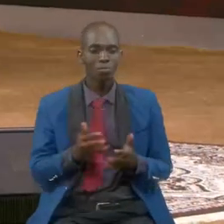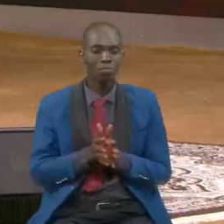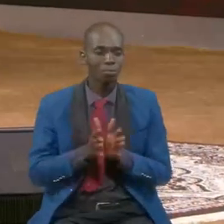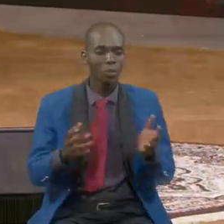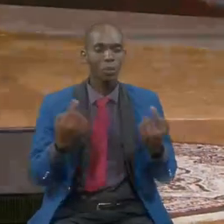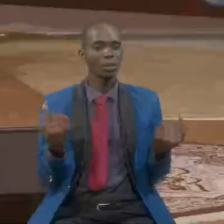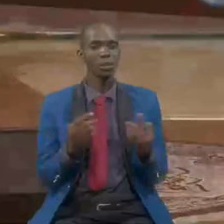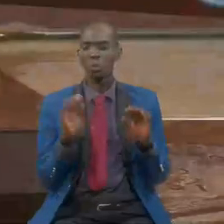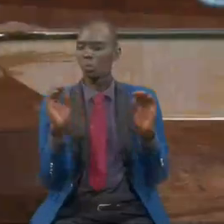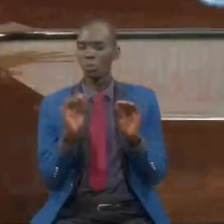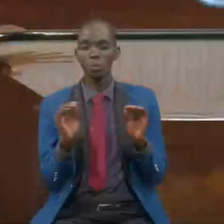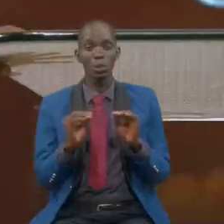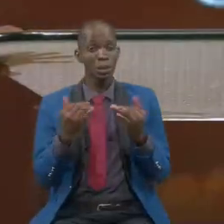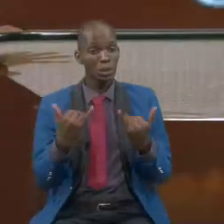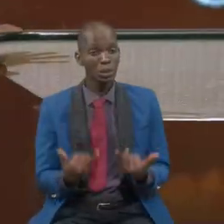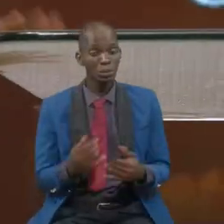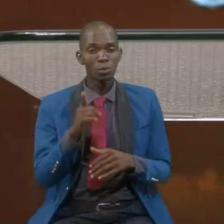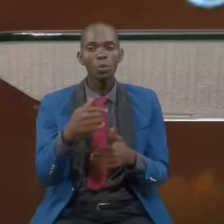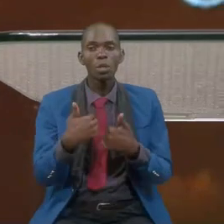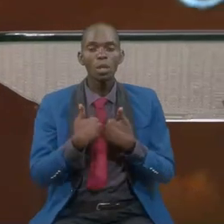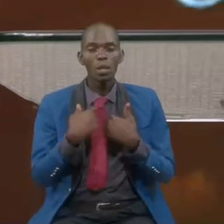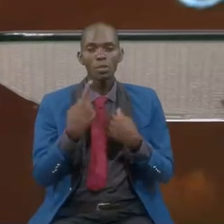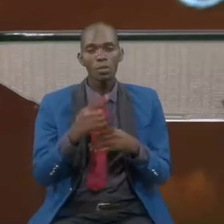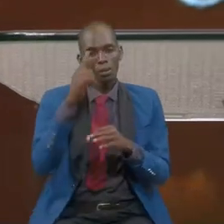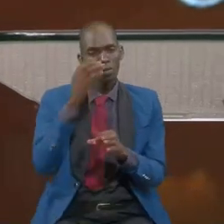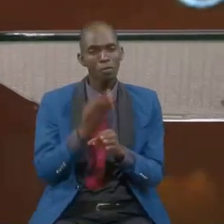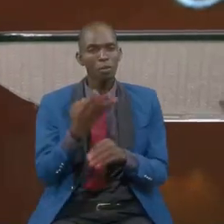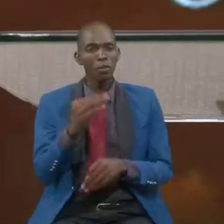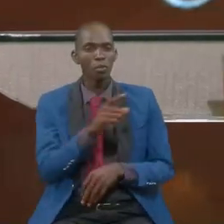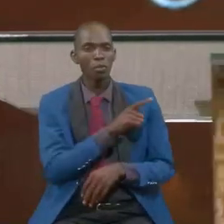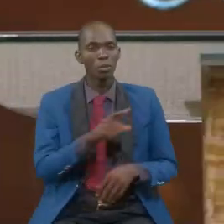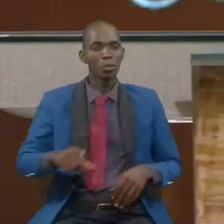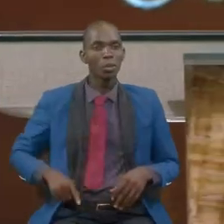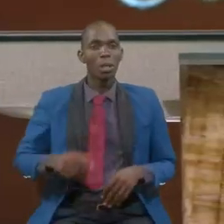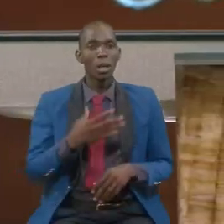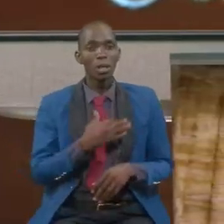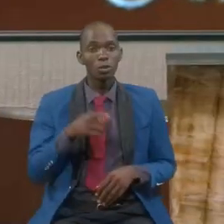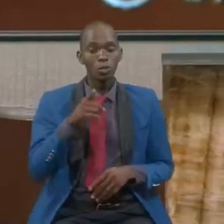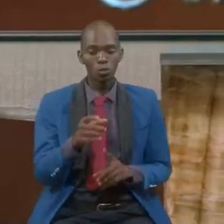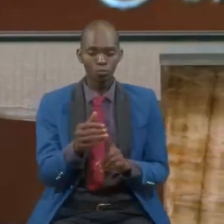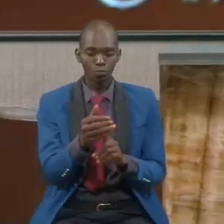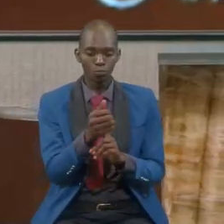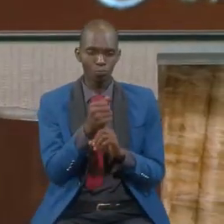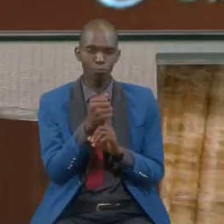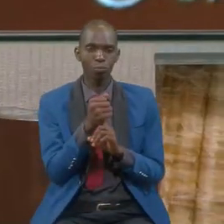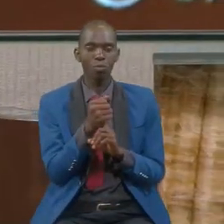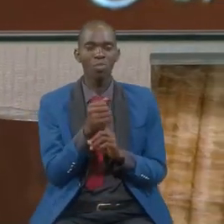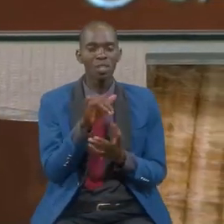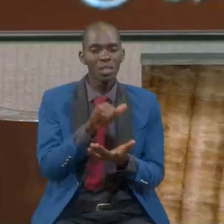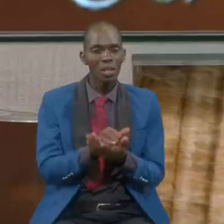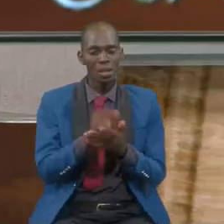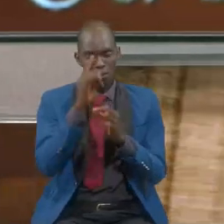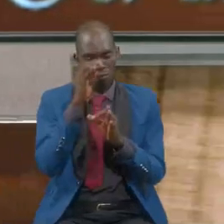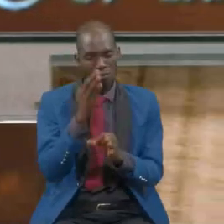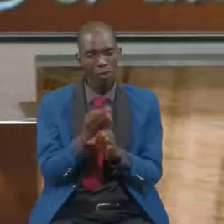péchés public ou privé rien d'autre alors vous vous avez maintenant la foi du Seigneur et vous embrassez cette foi